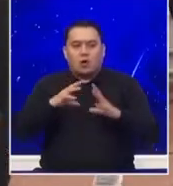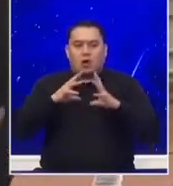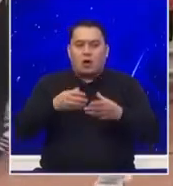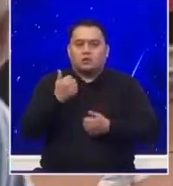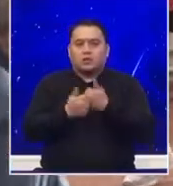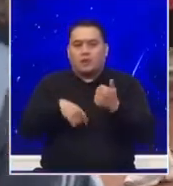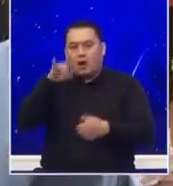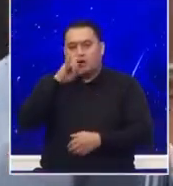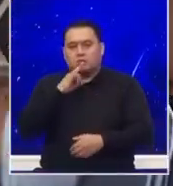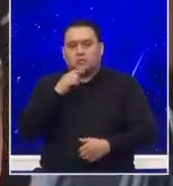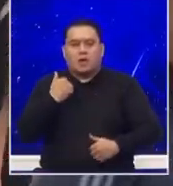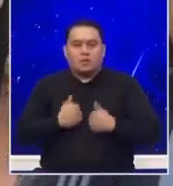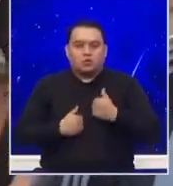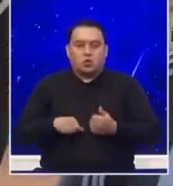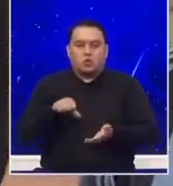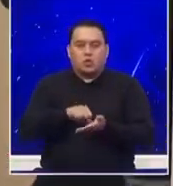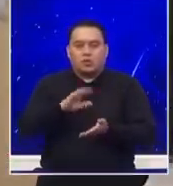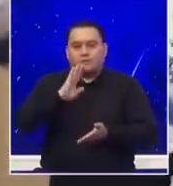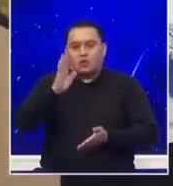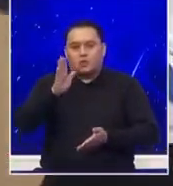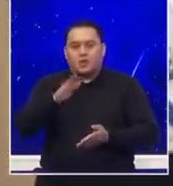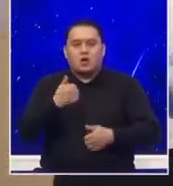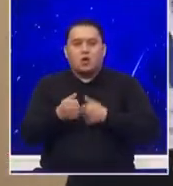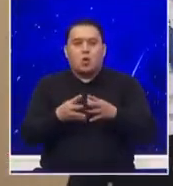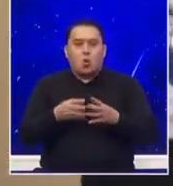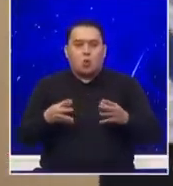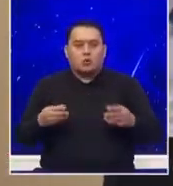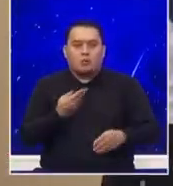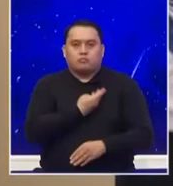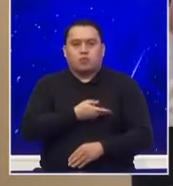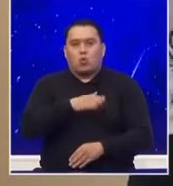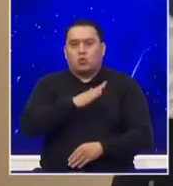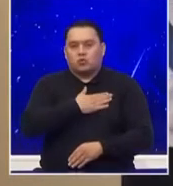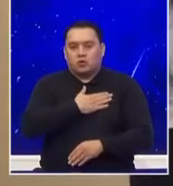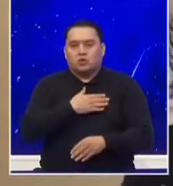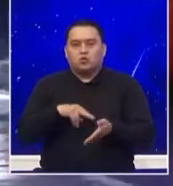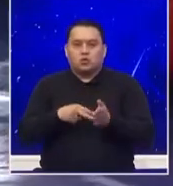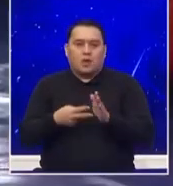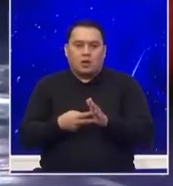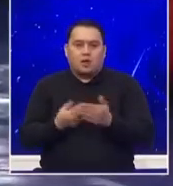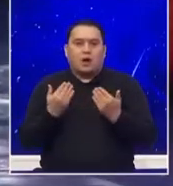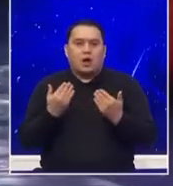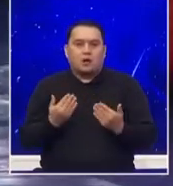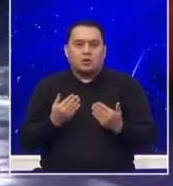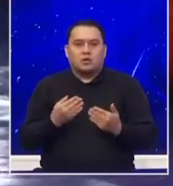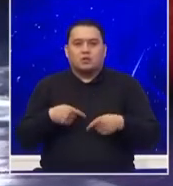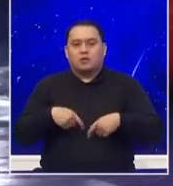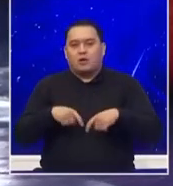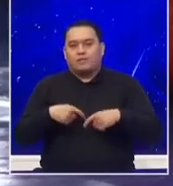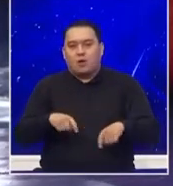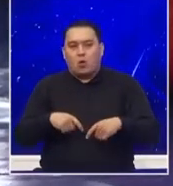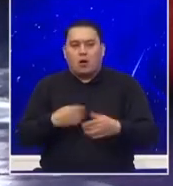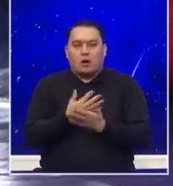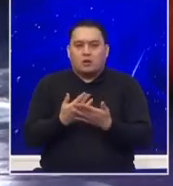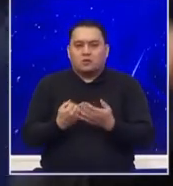біріншілігінде Қазақстан намысын қорғайтын болады. Жаһандық жарыс көктемде Польшада ұйымдастырылады деп жоспарланған. Қазір ол кросс, джеб, хук